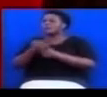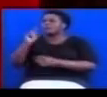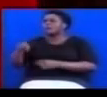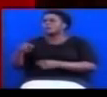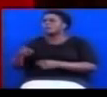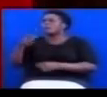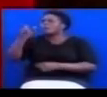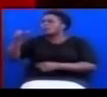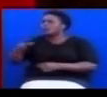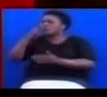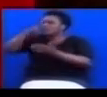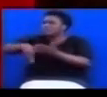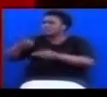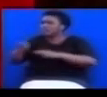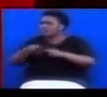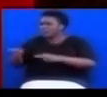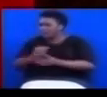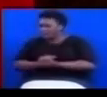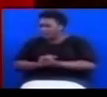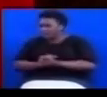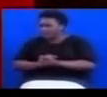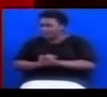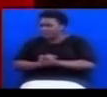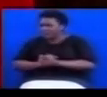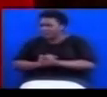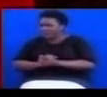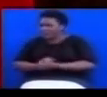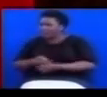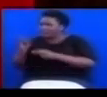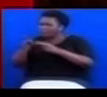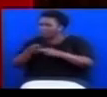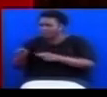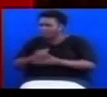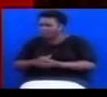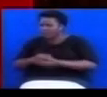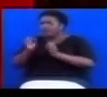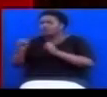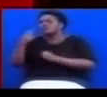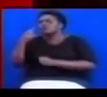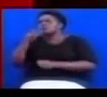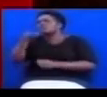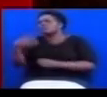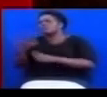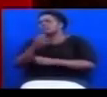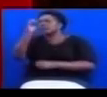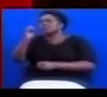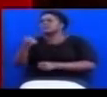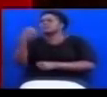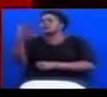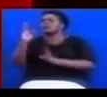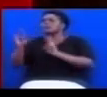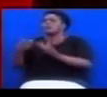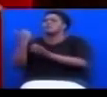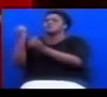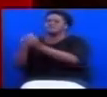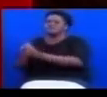wageni. Ukienda kuangalia mwenye leseni Mtanzania, lakini kila anachopata Mtanzania ni 5% hadi 10%. Hatuwezi tukakubali Watanzania hao